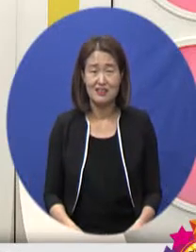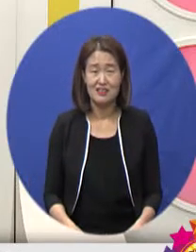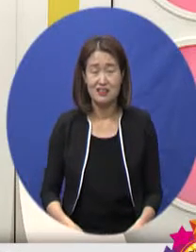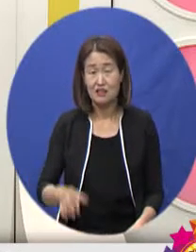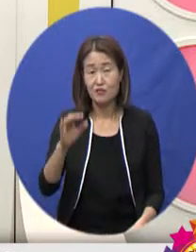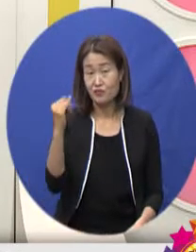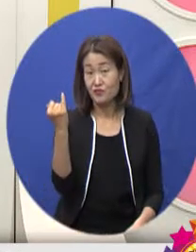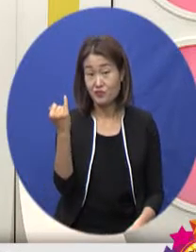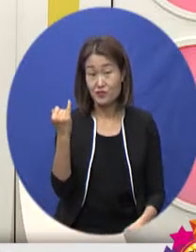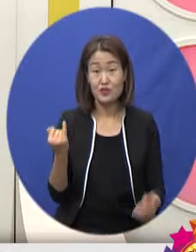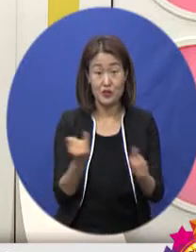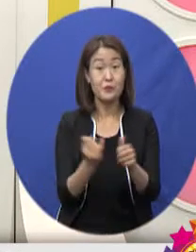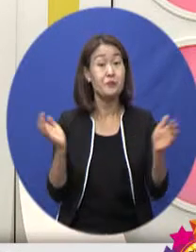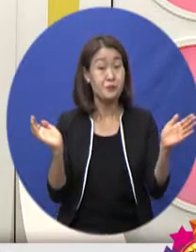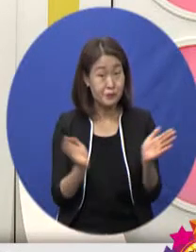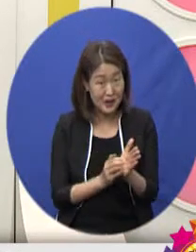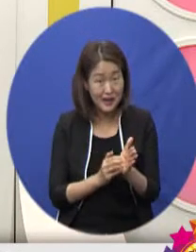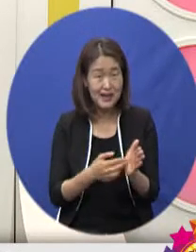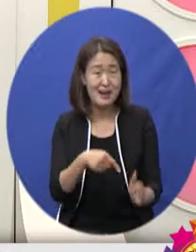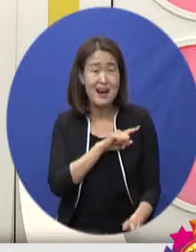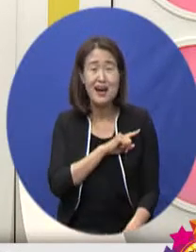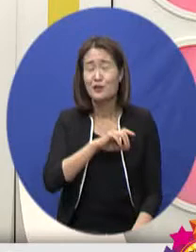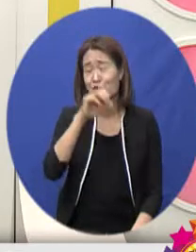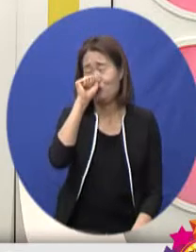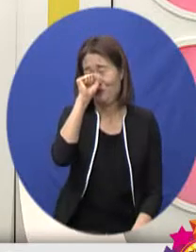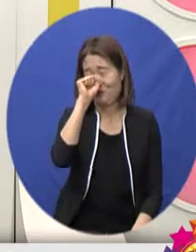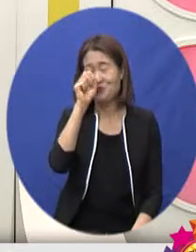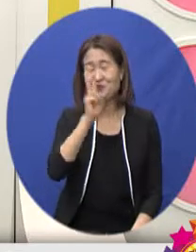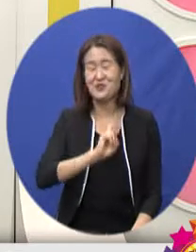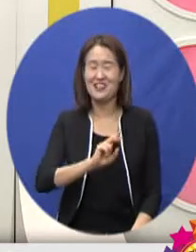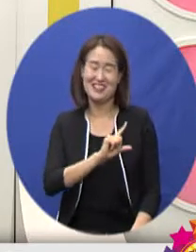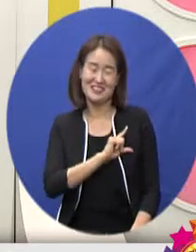여자들이 결혼한 여자들이 가장 좋아하는 노래